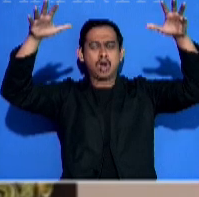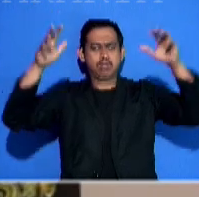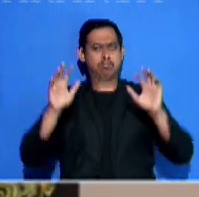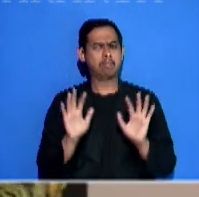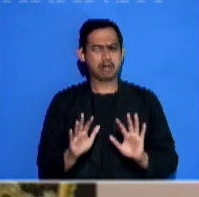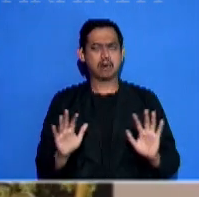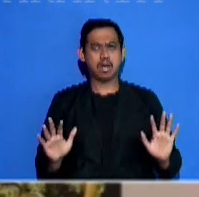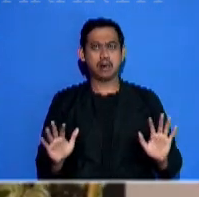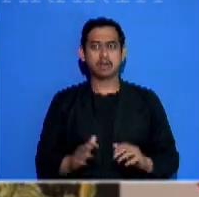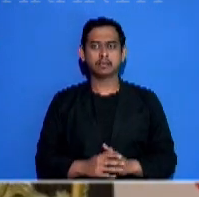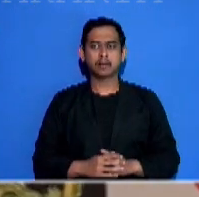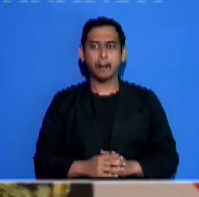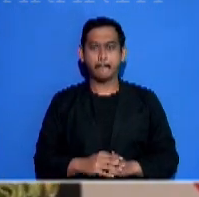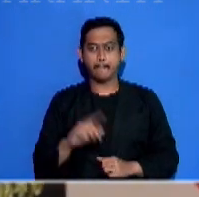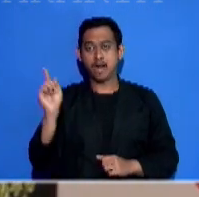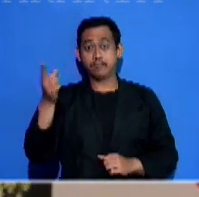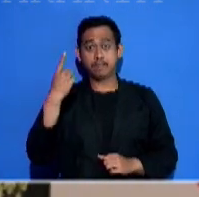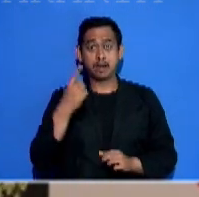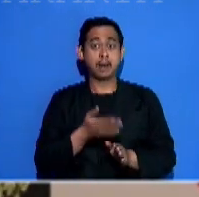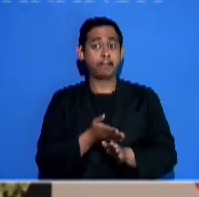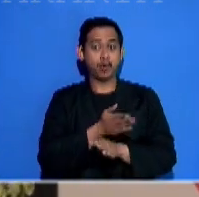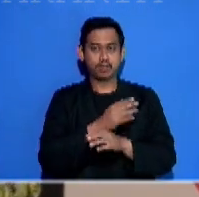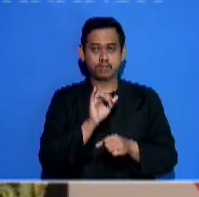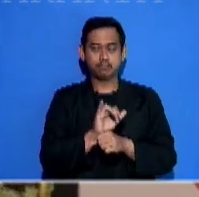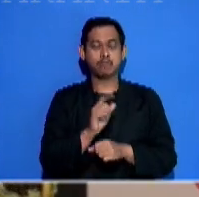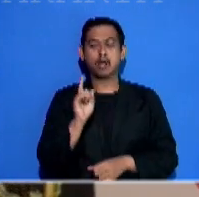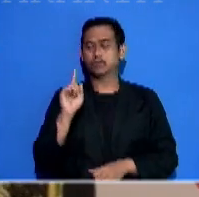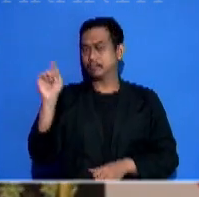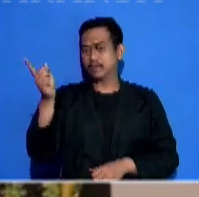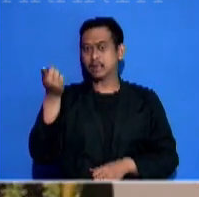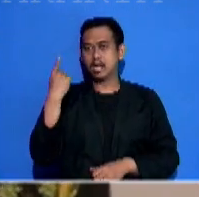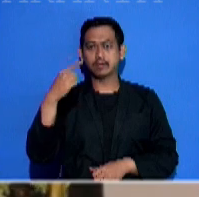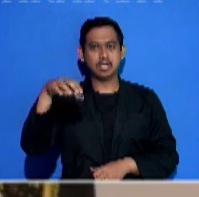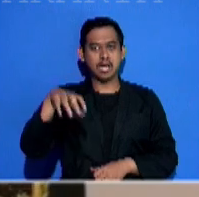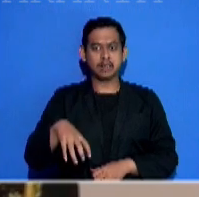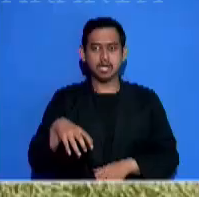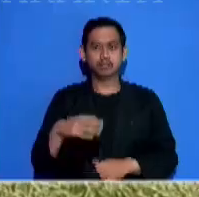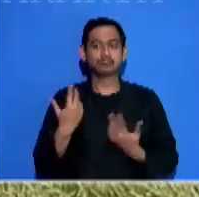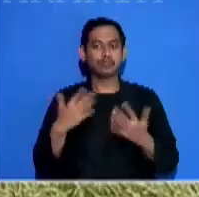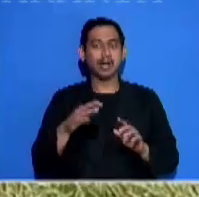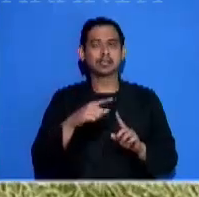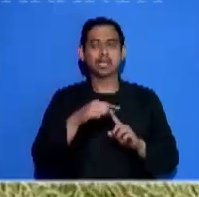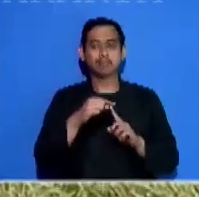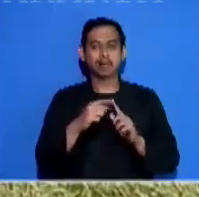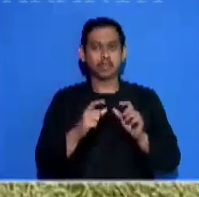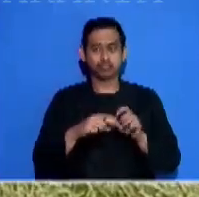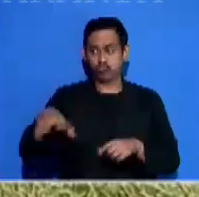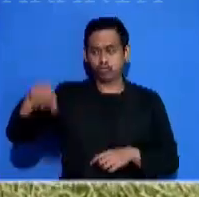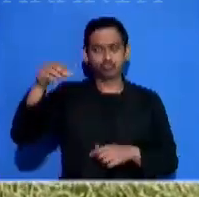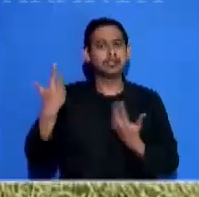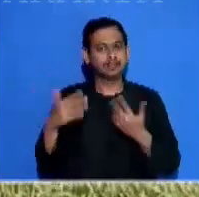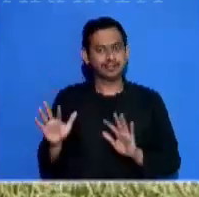sebelum pemerintah kota yyakarta punya tempat pengelolaan sampahemintah kota